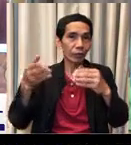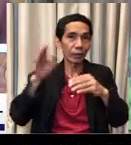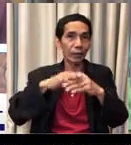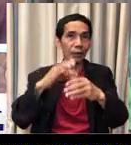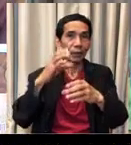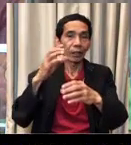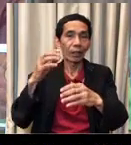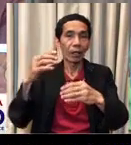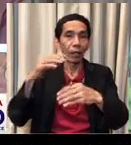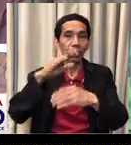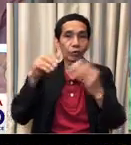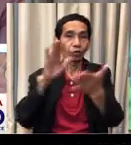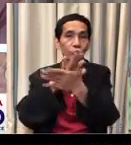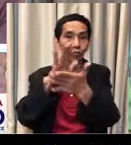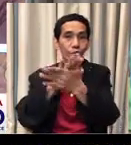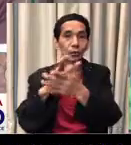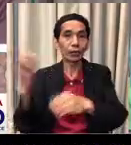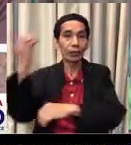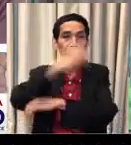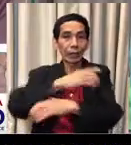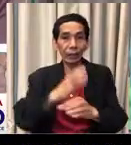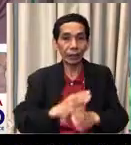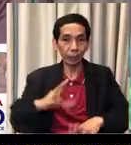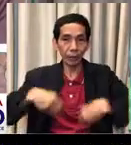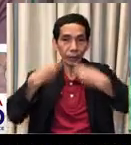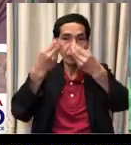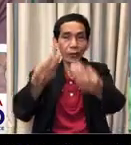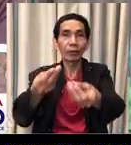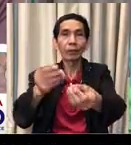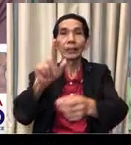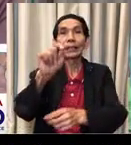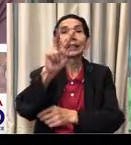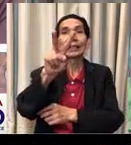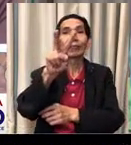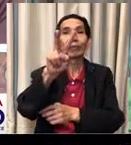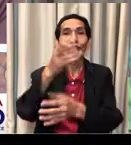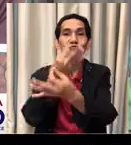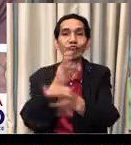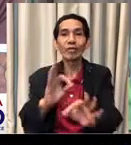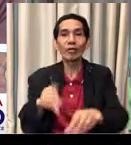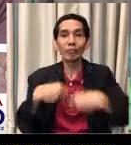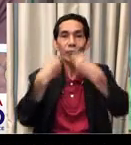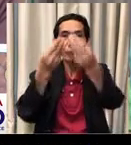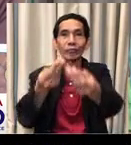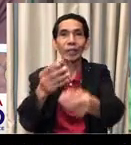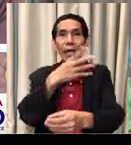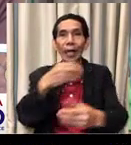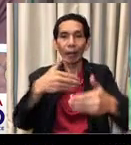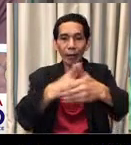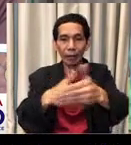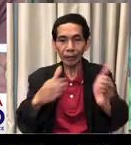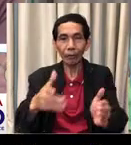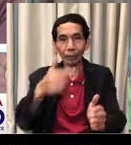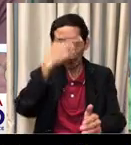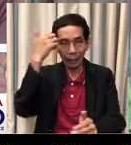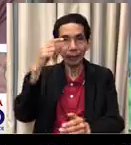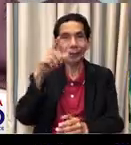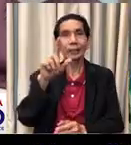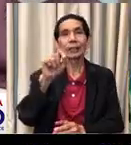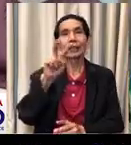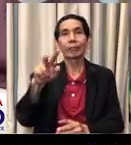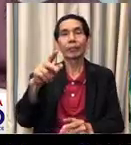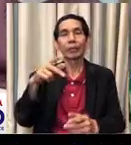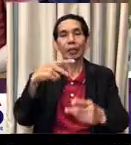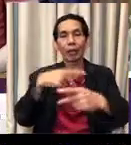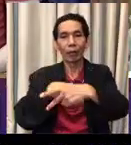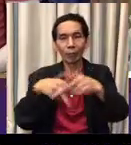mga daycare centers po ay nabigyan natin ng television at saka TV Plus. Ano